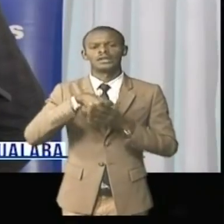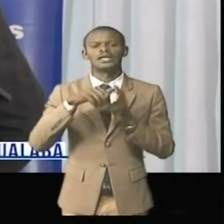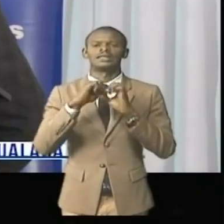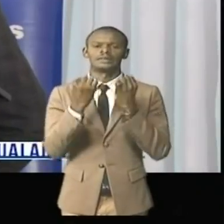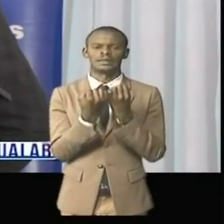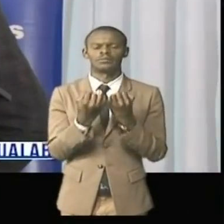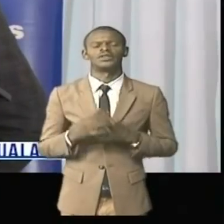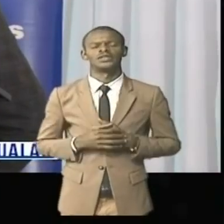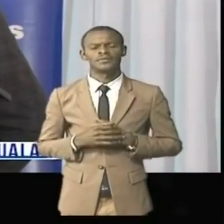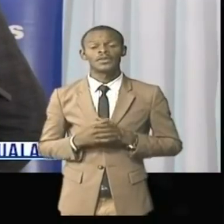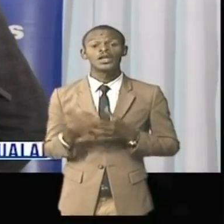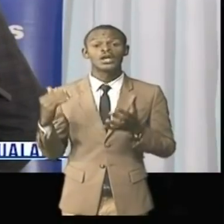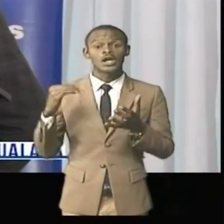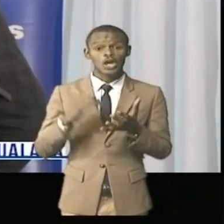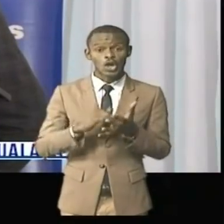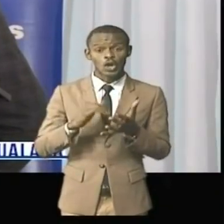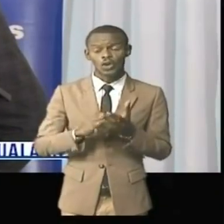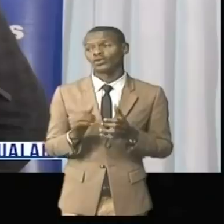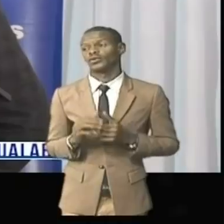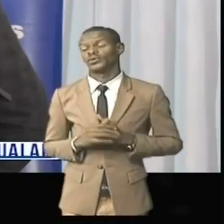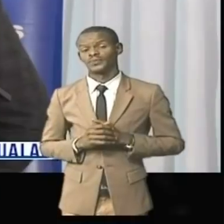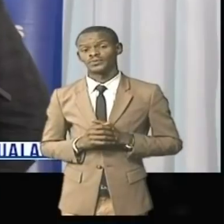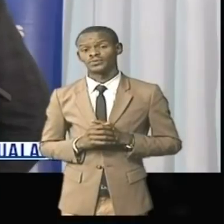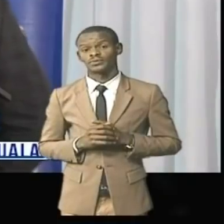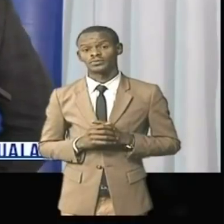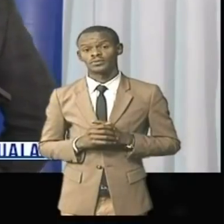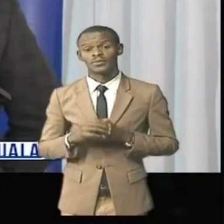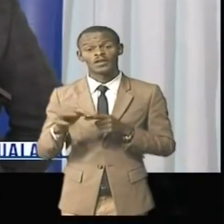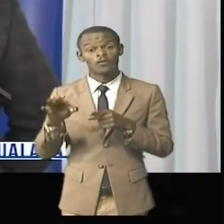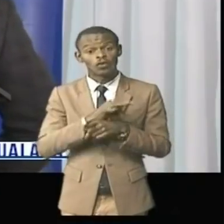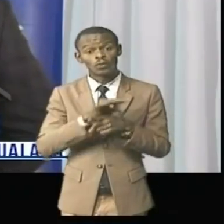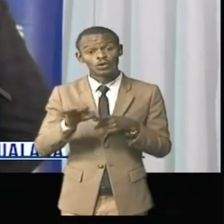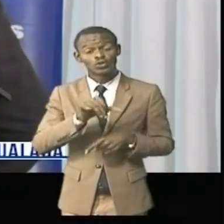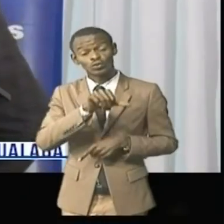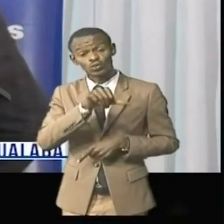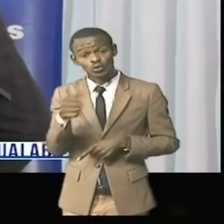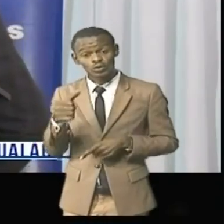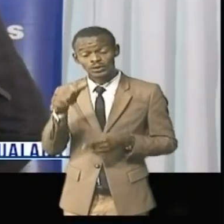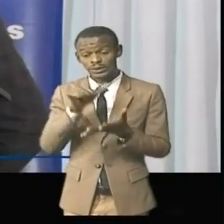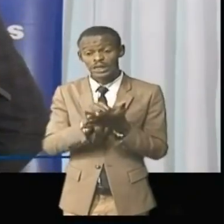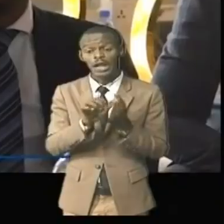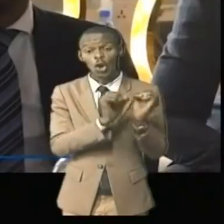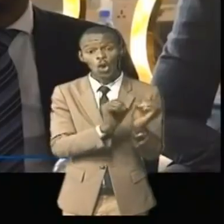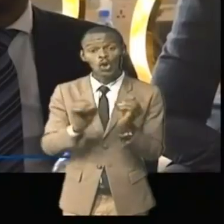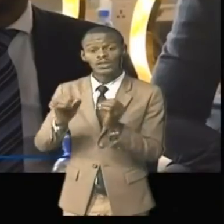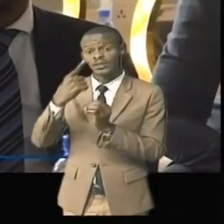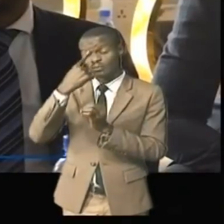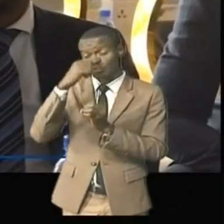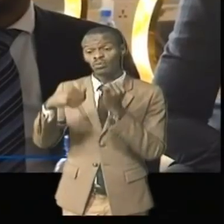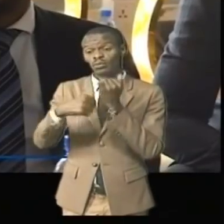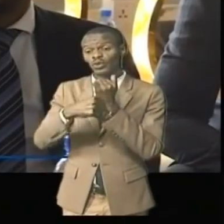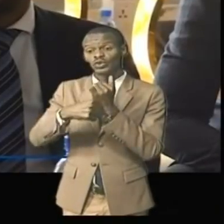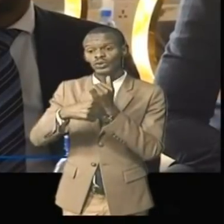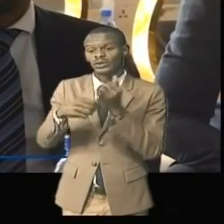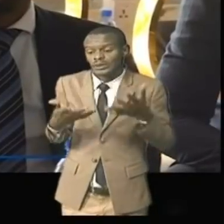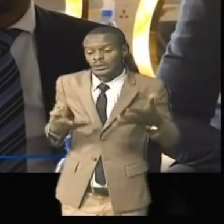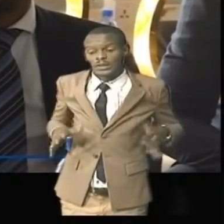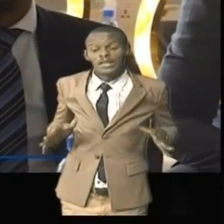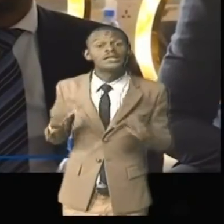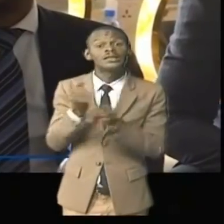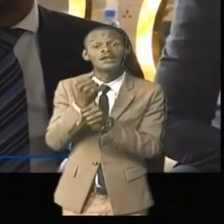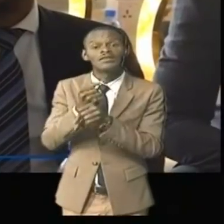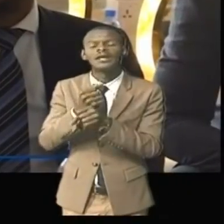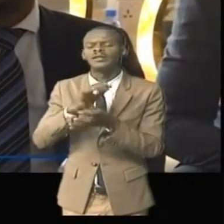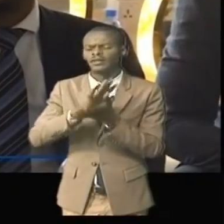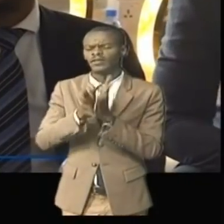Il y a également la formation continue. Cela est organisé pour les employés. Le conseiller technique du